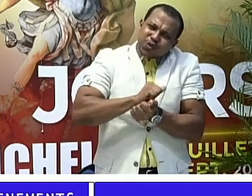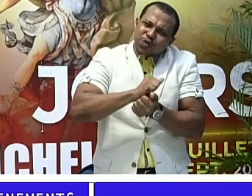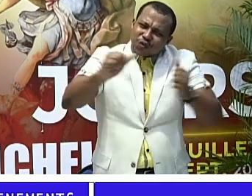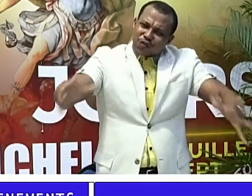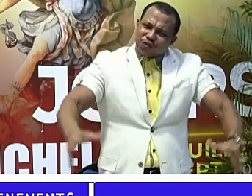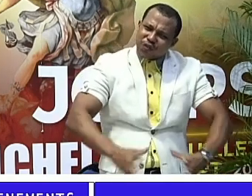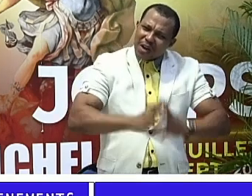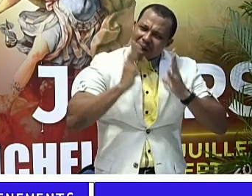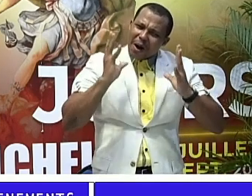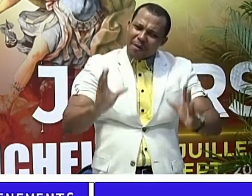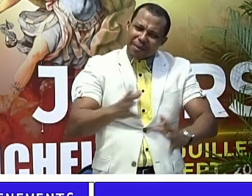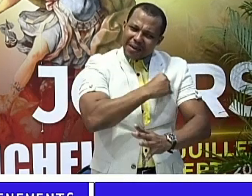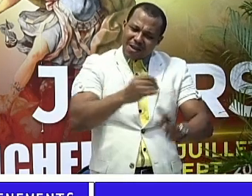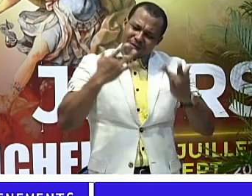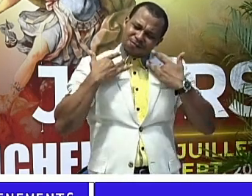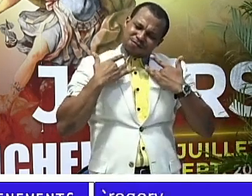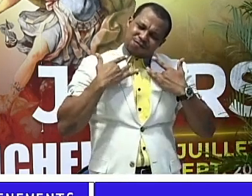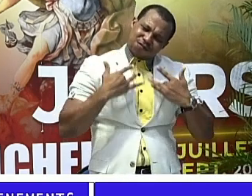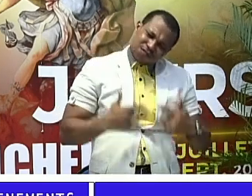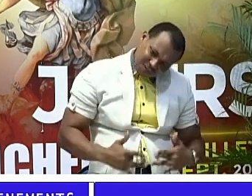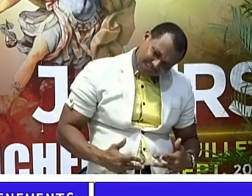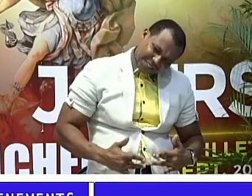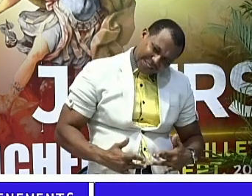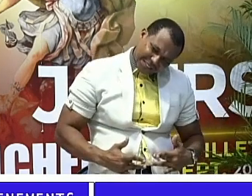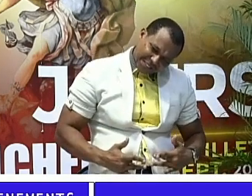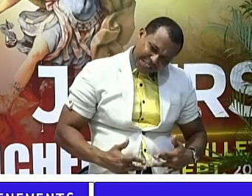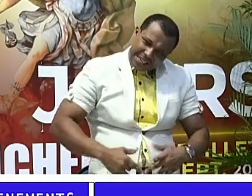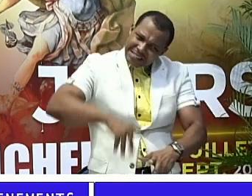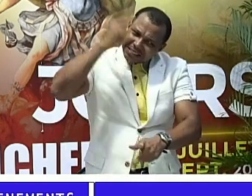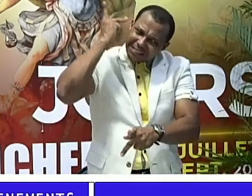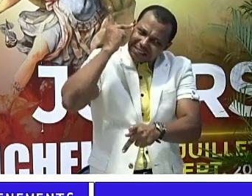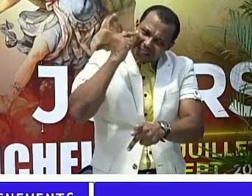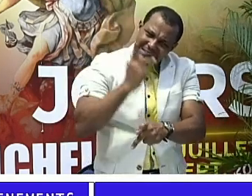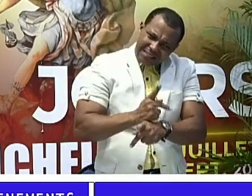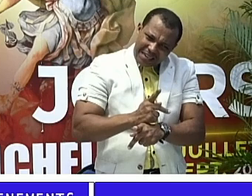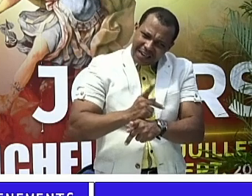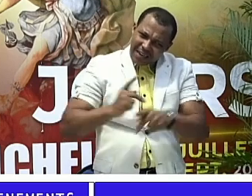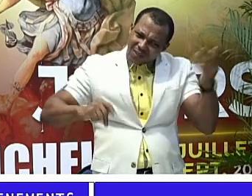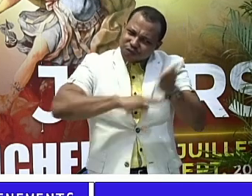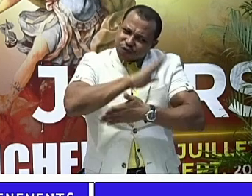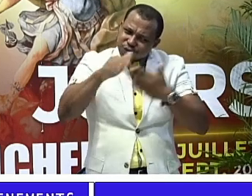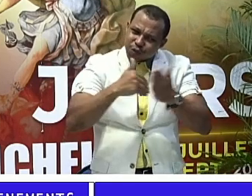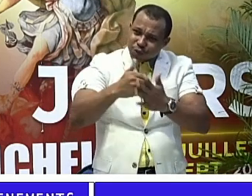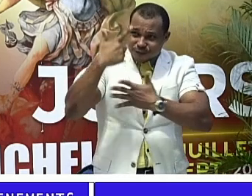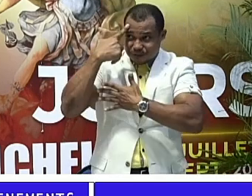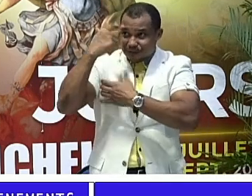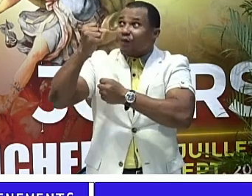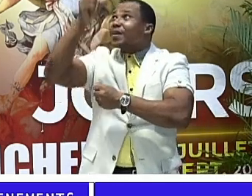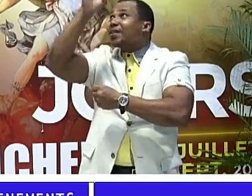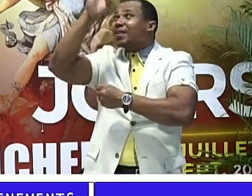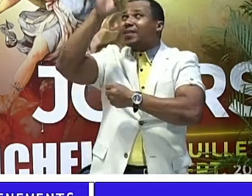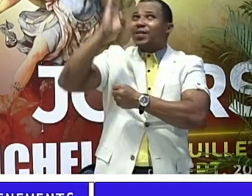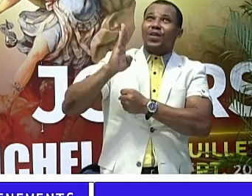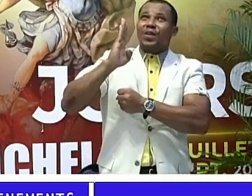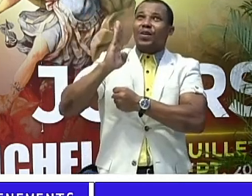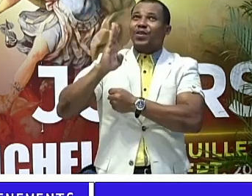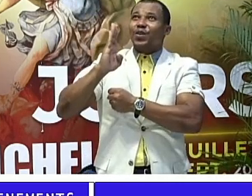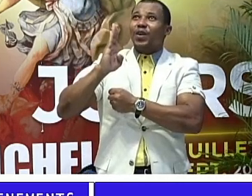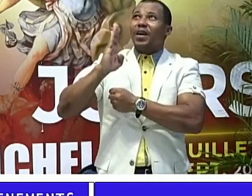sont découragés, qu'ils gardent malgré tout confiance en Dieu, qui est